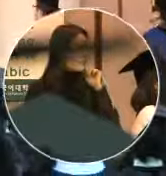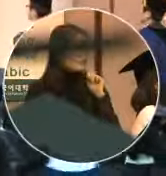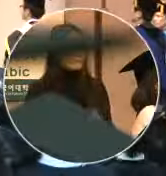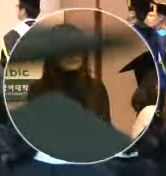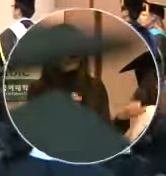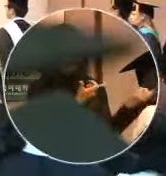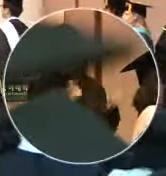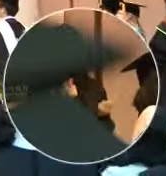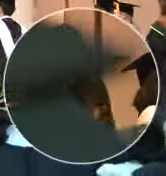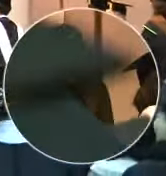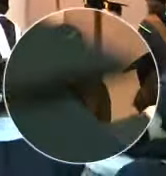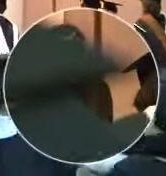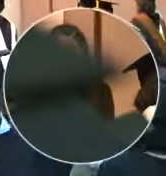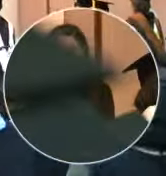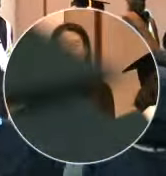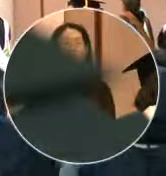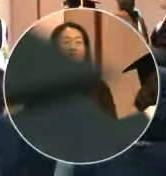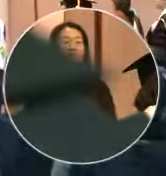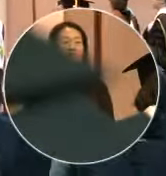국기에 대하여 경례.